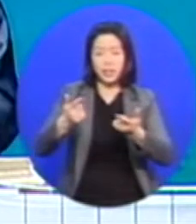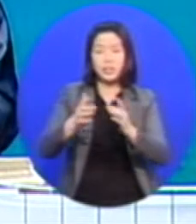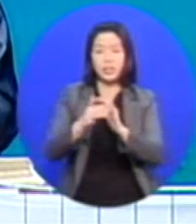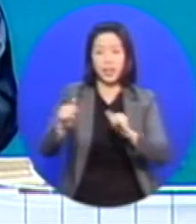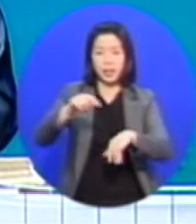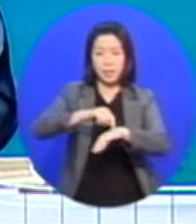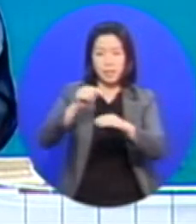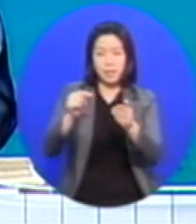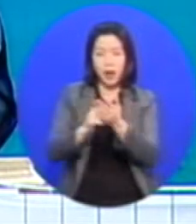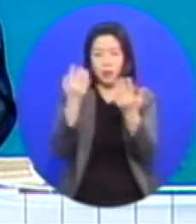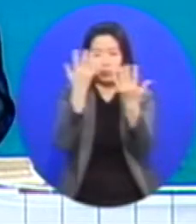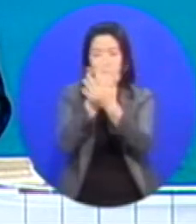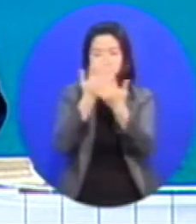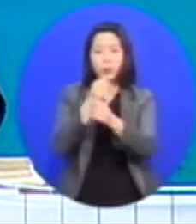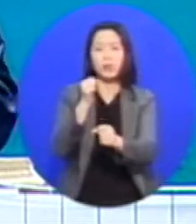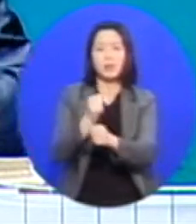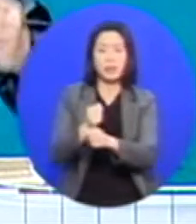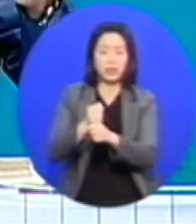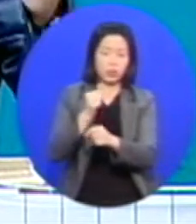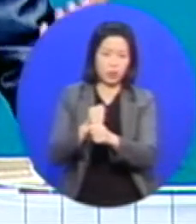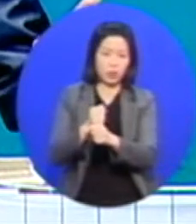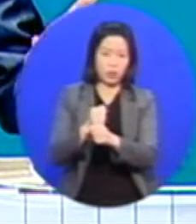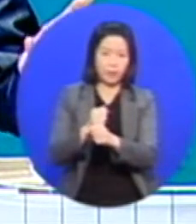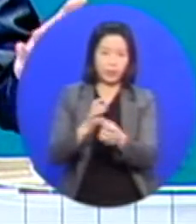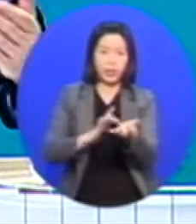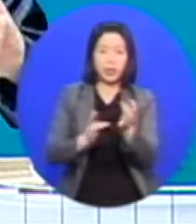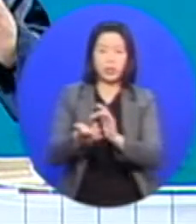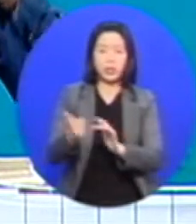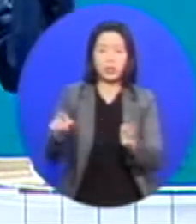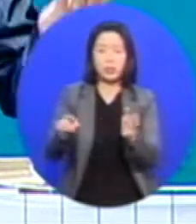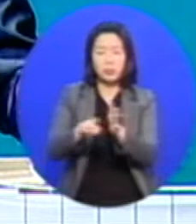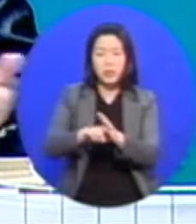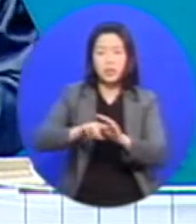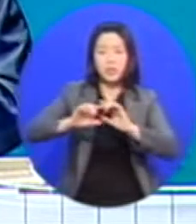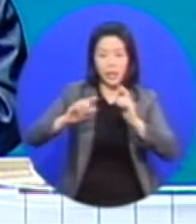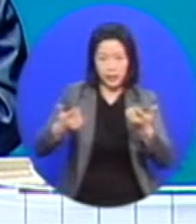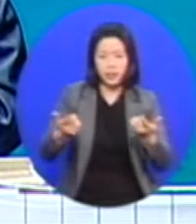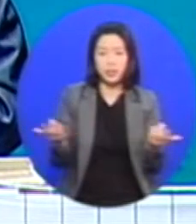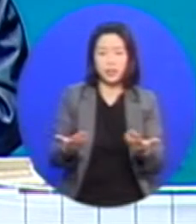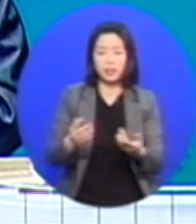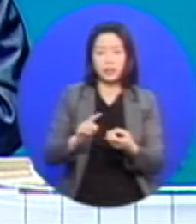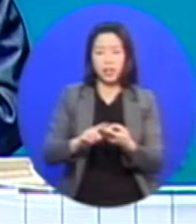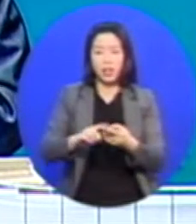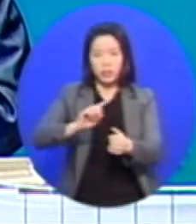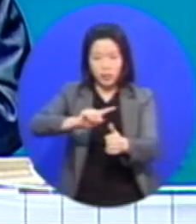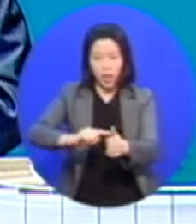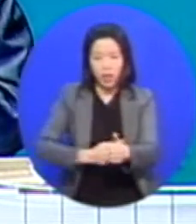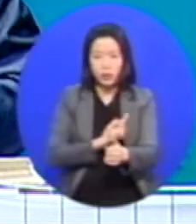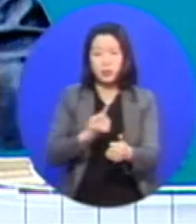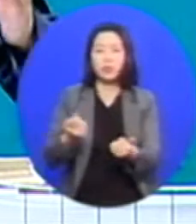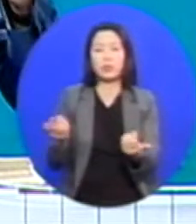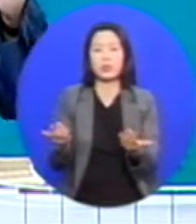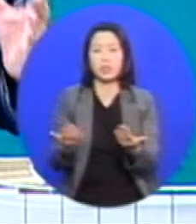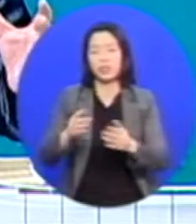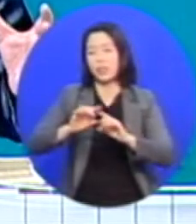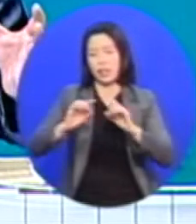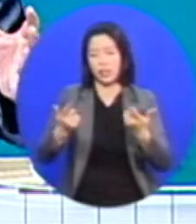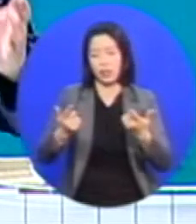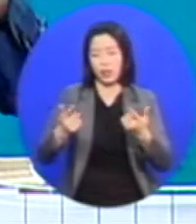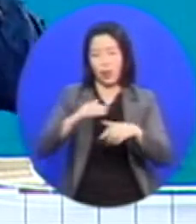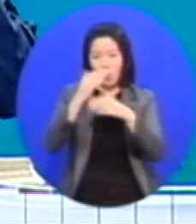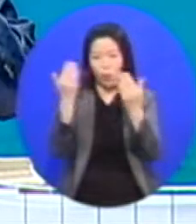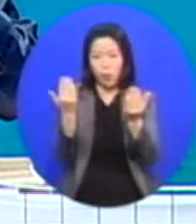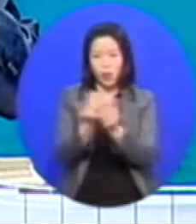됐다 고 말하자 나요 예수 안 믿는 일은 그냥 자연스러운 일이 아니에요 완전히 이 세상